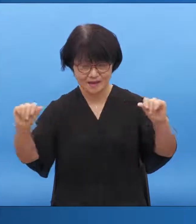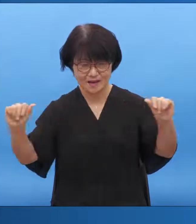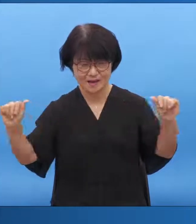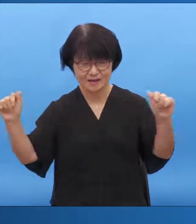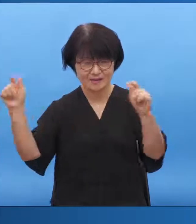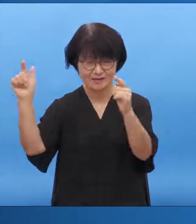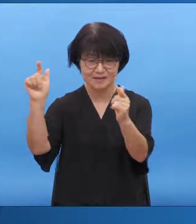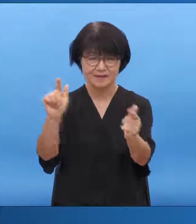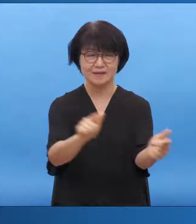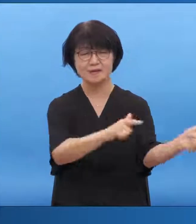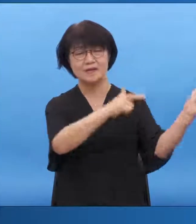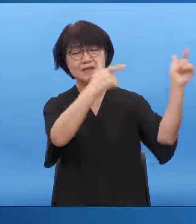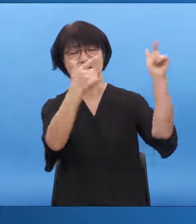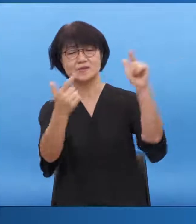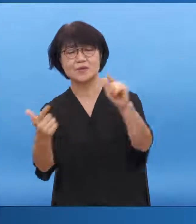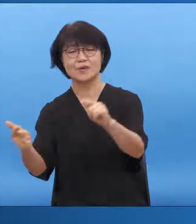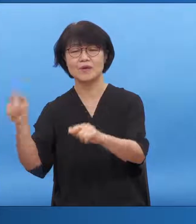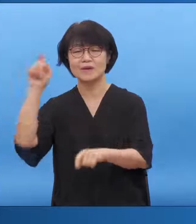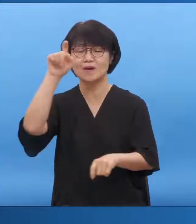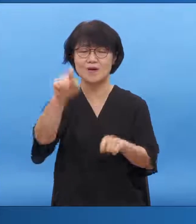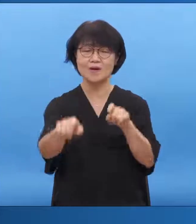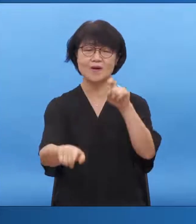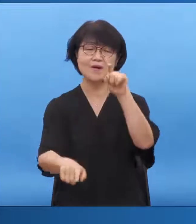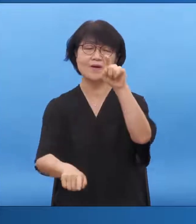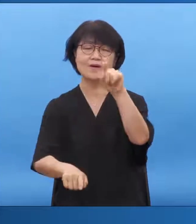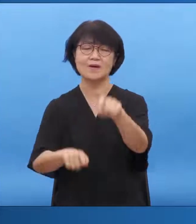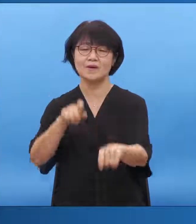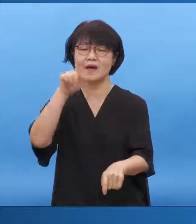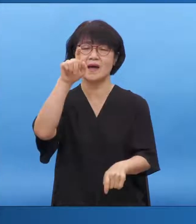메마른 땅을 종일